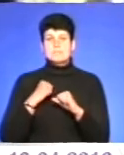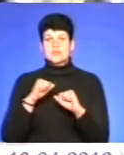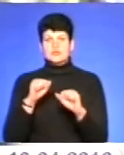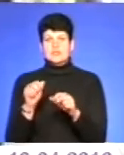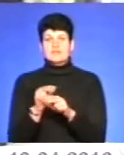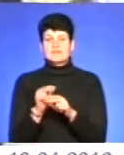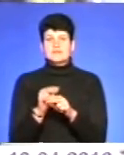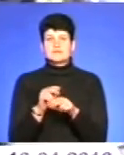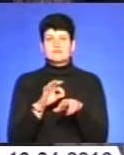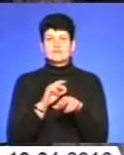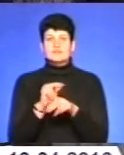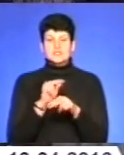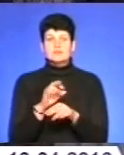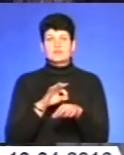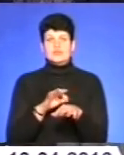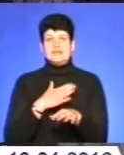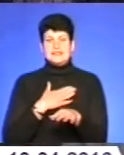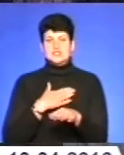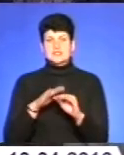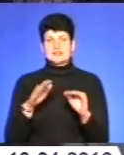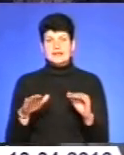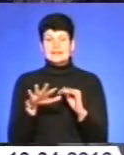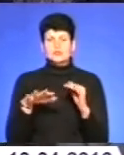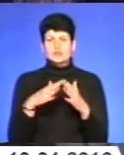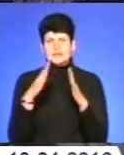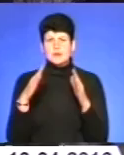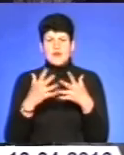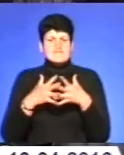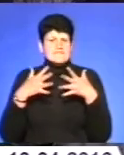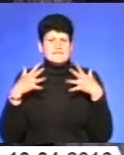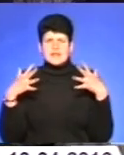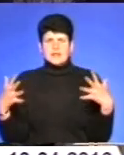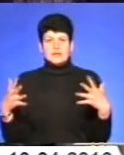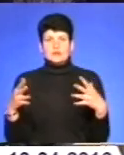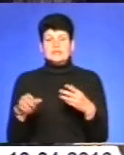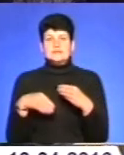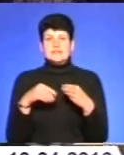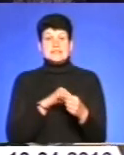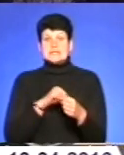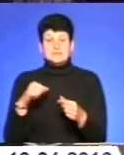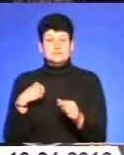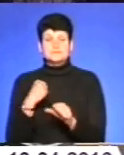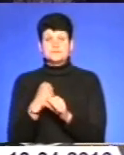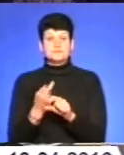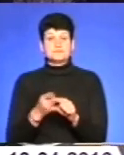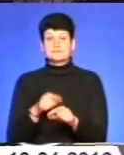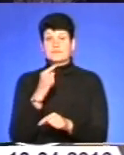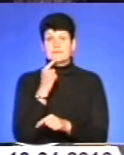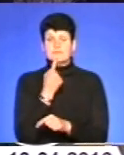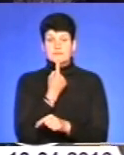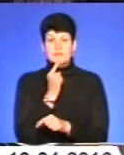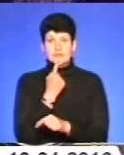наших дітей. Бачите, самі території табору є досить великою і, звичайно, дати раду своїми силами – це досить важко.